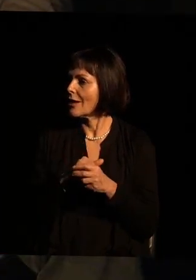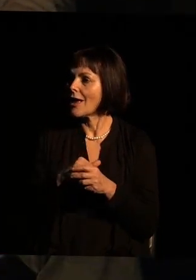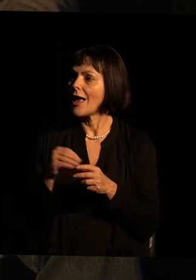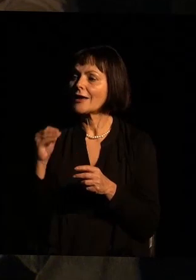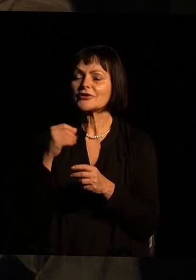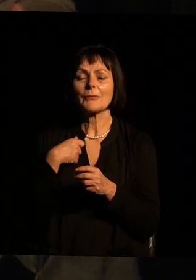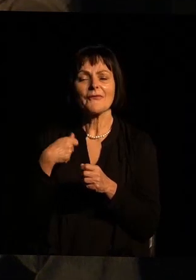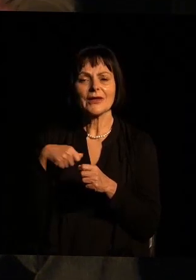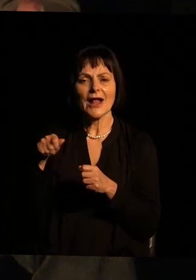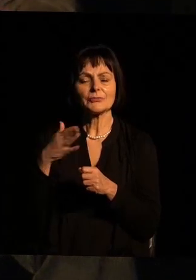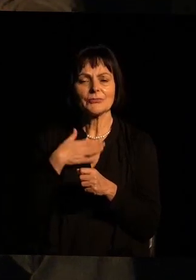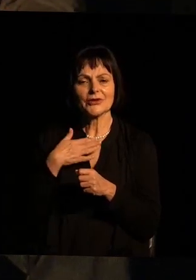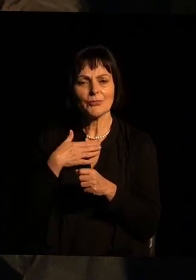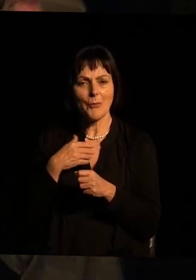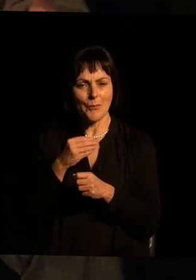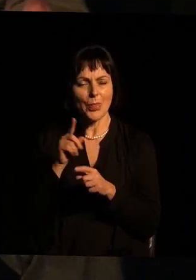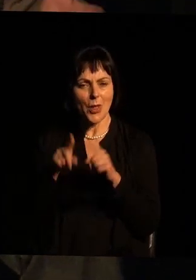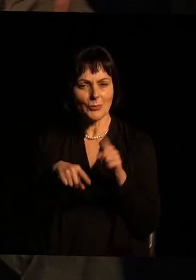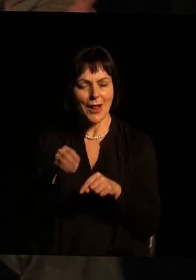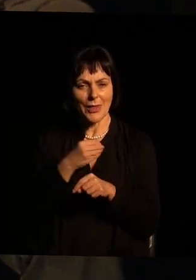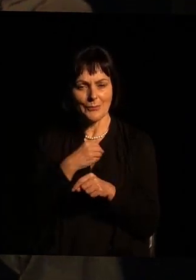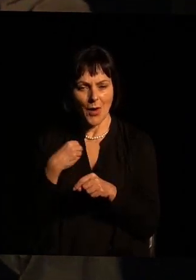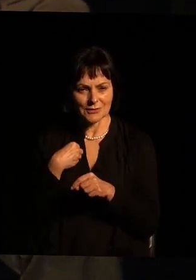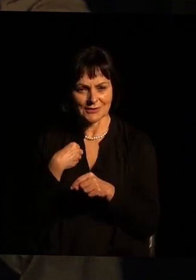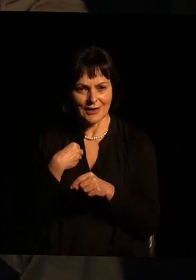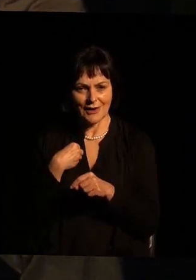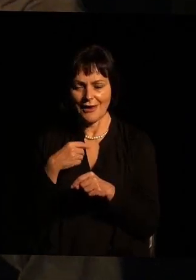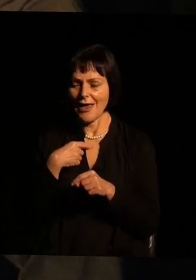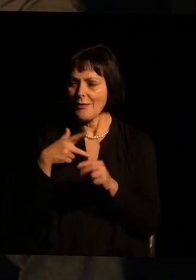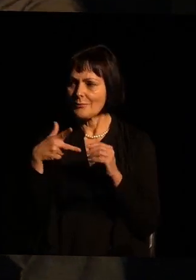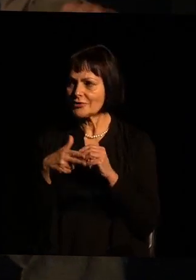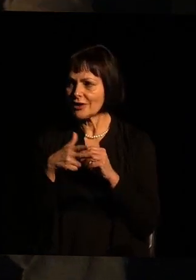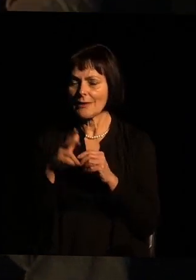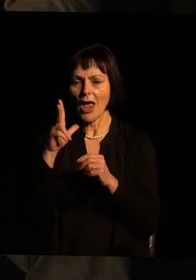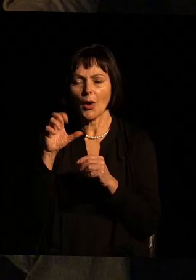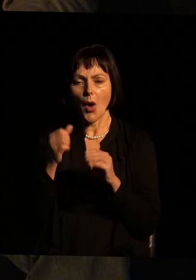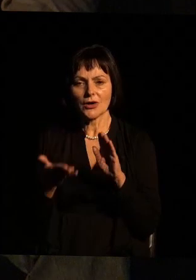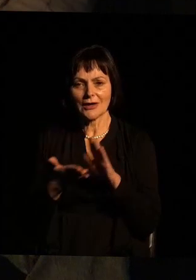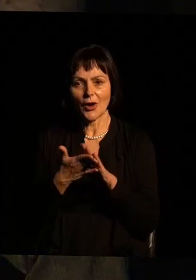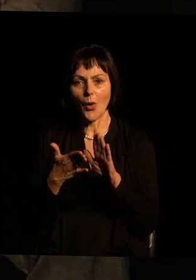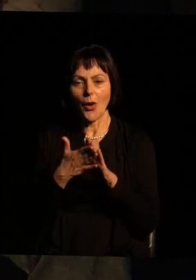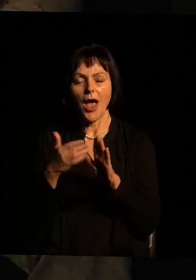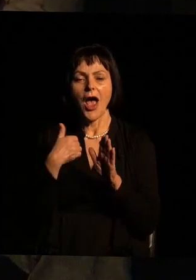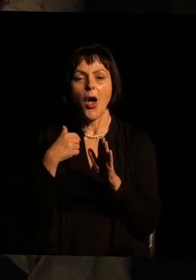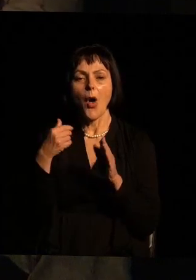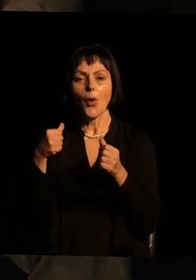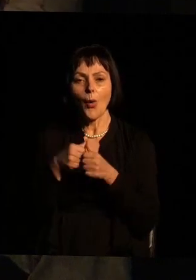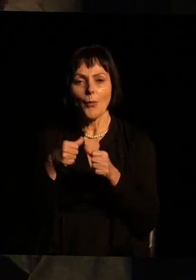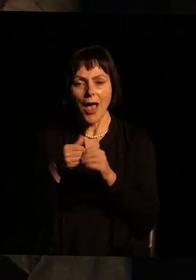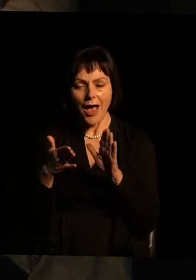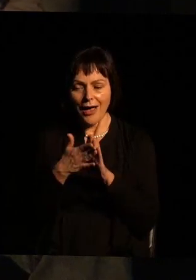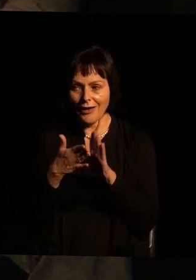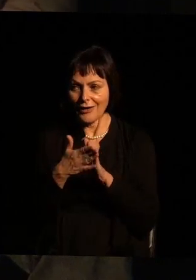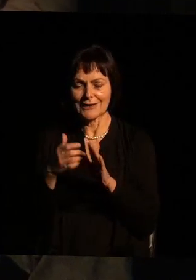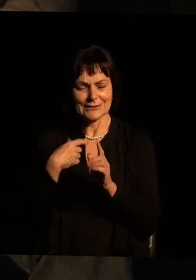jeszcze wyjechaliśmy, to mieliśmy te nasze normalne buty, czyli korkery, przycięte te korki, podklejona guma i w tym się wspinaliśmy. No i